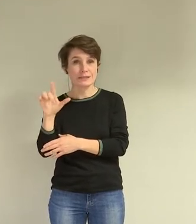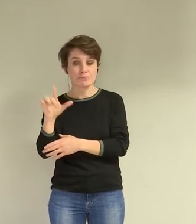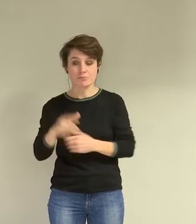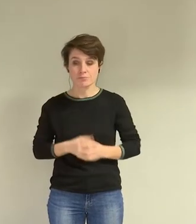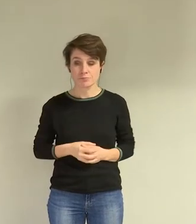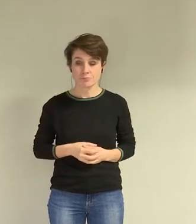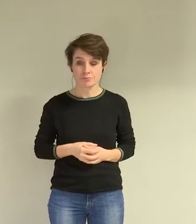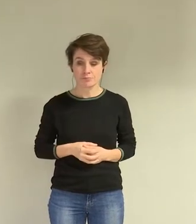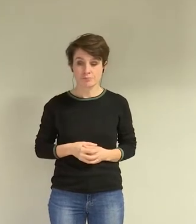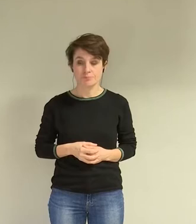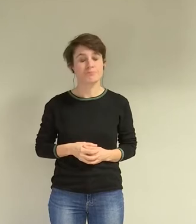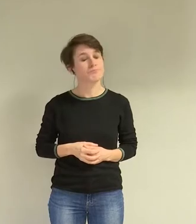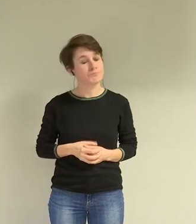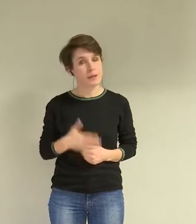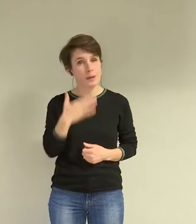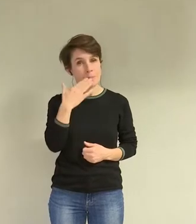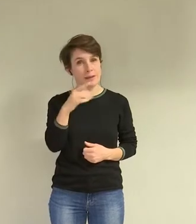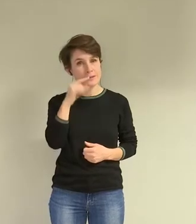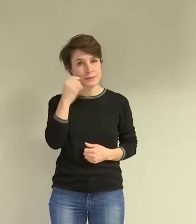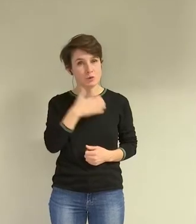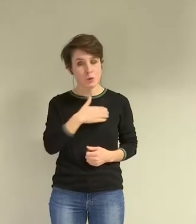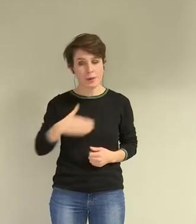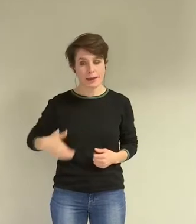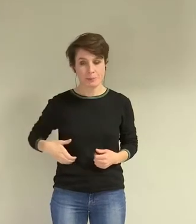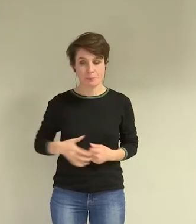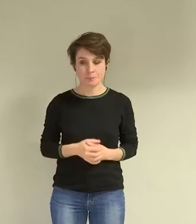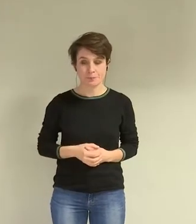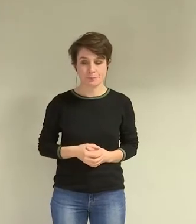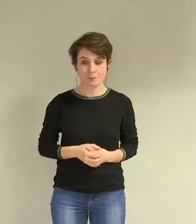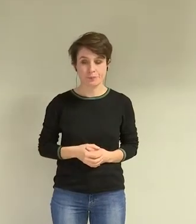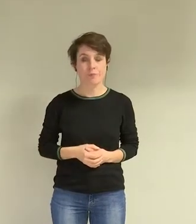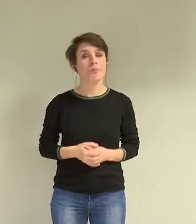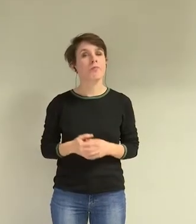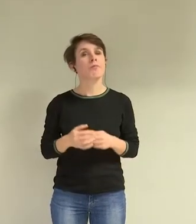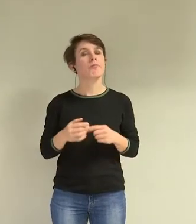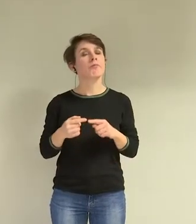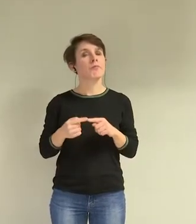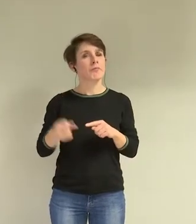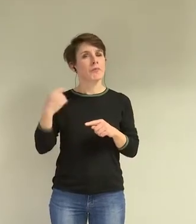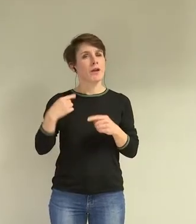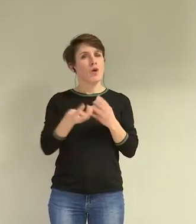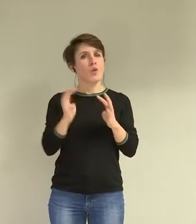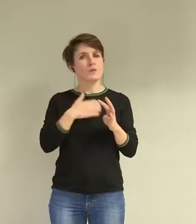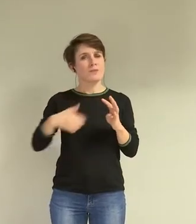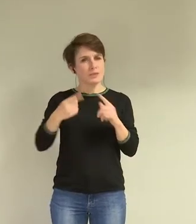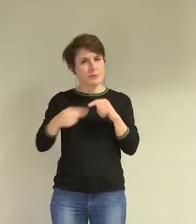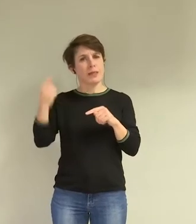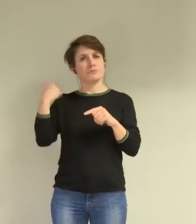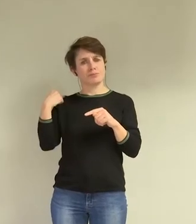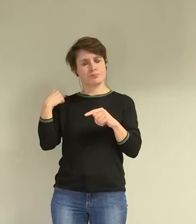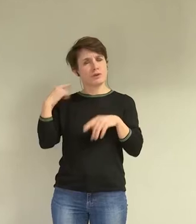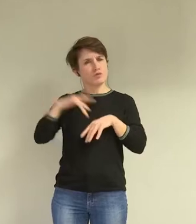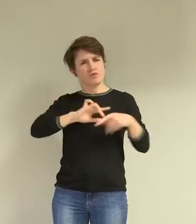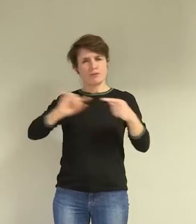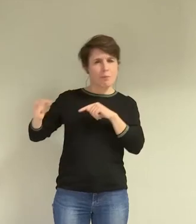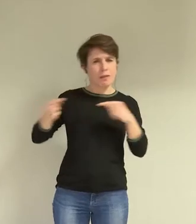merci monsieur le maire lors de la dernière séance de notre conseil municipal nous avons largement débattu de